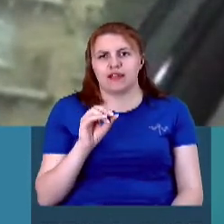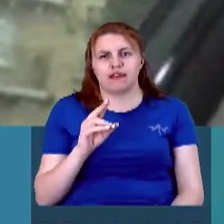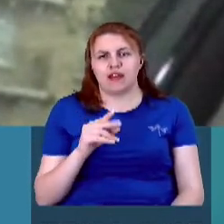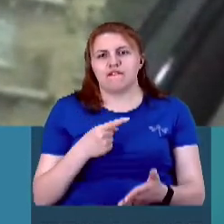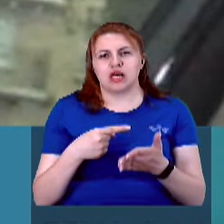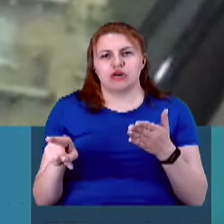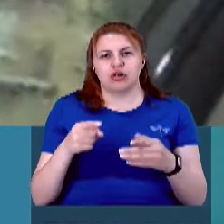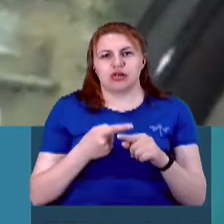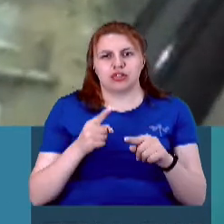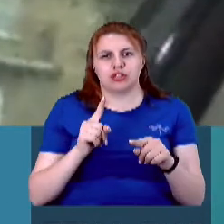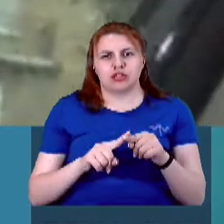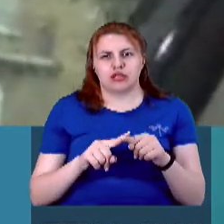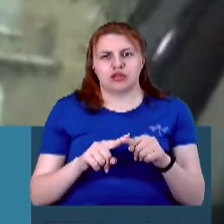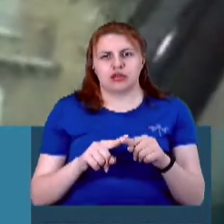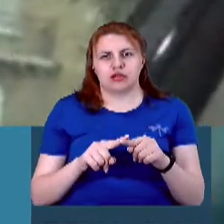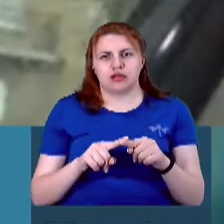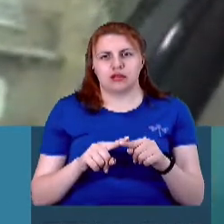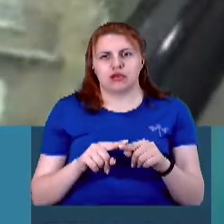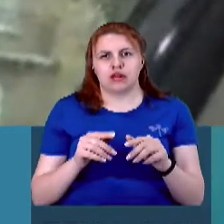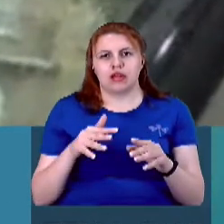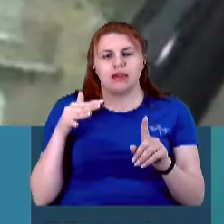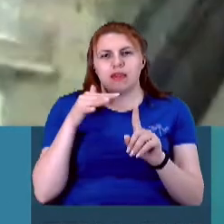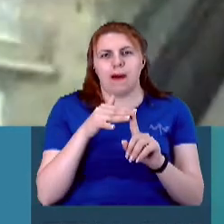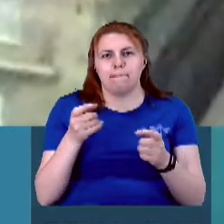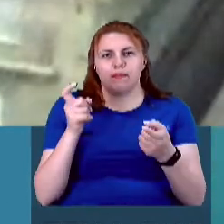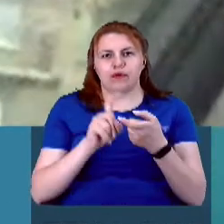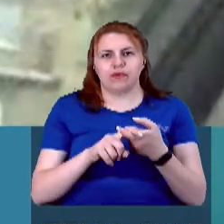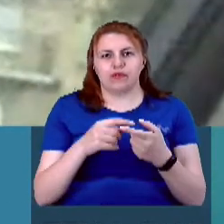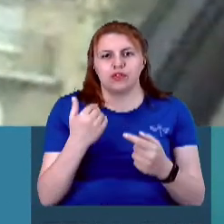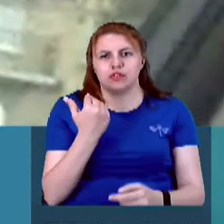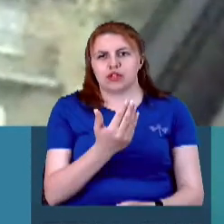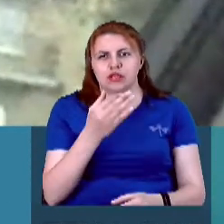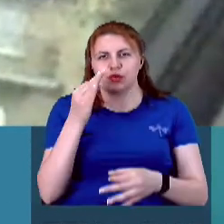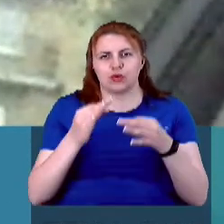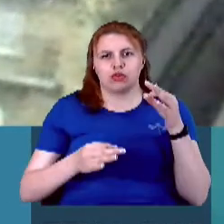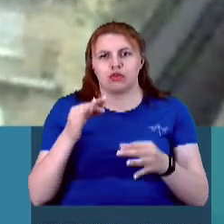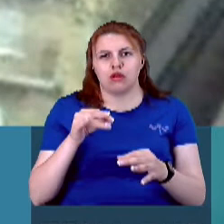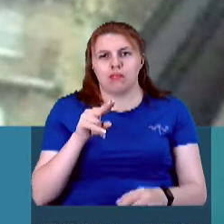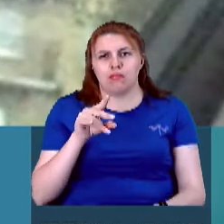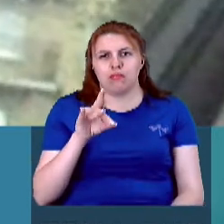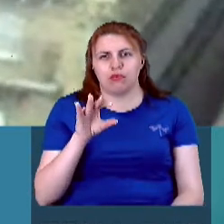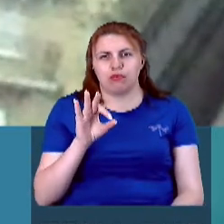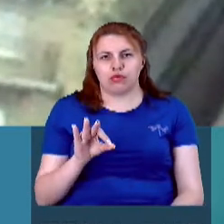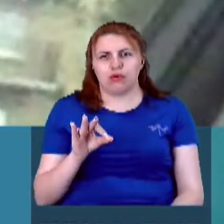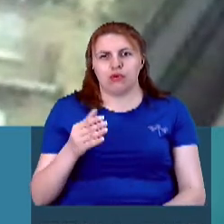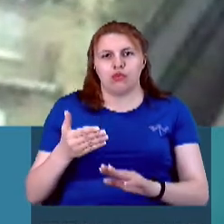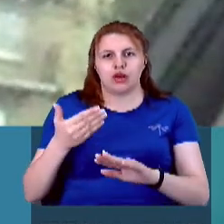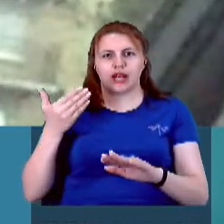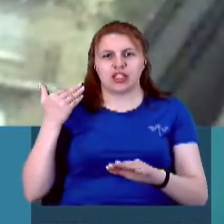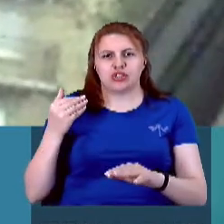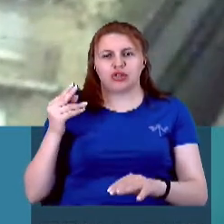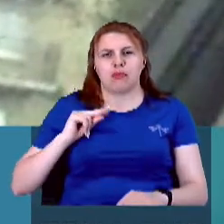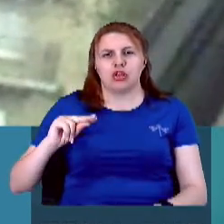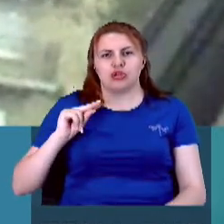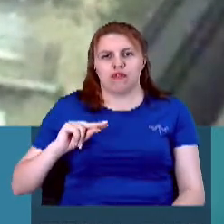що ці напади могли бути пов'язані із її судами проти ДТЕКу, де вона раніше працювала.